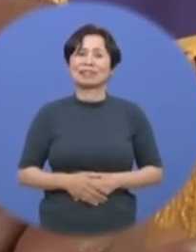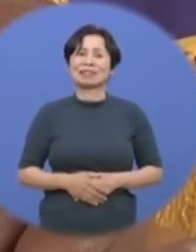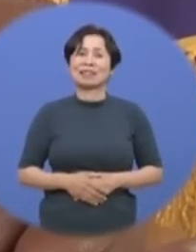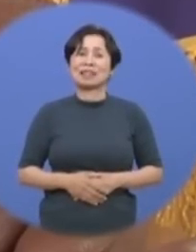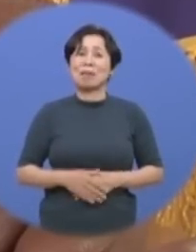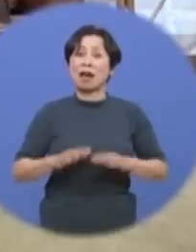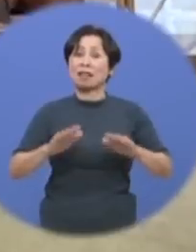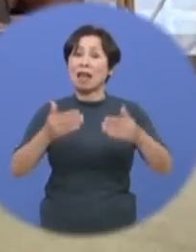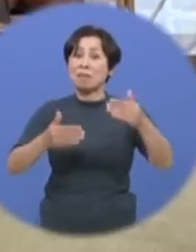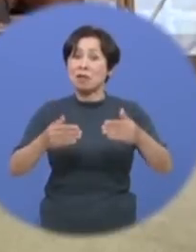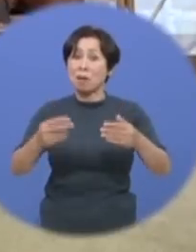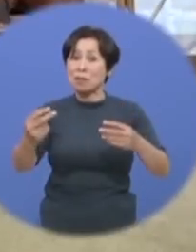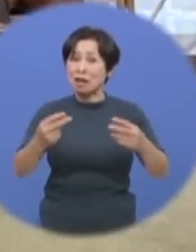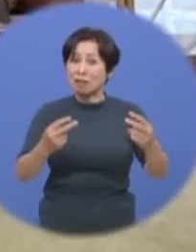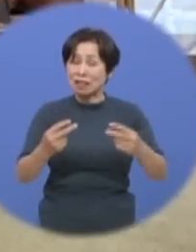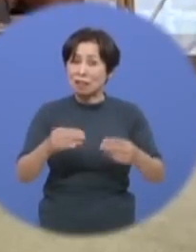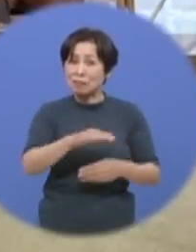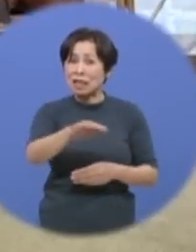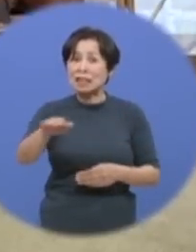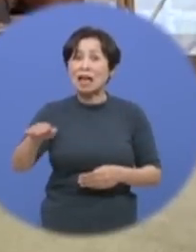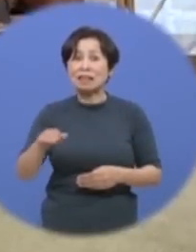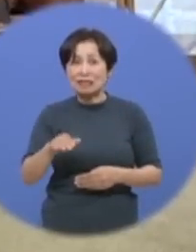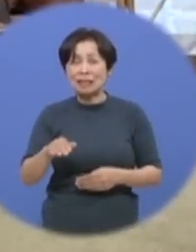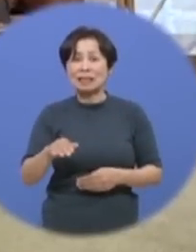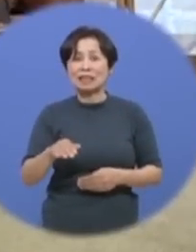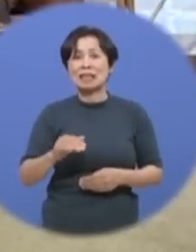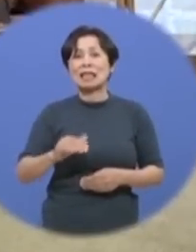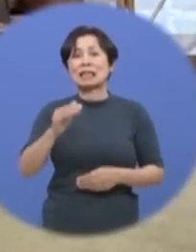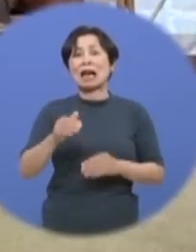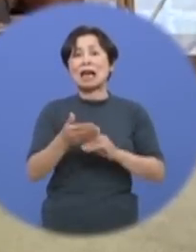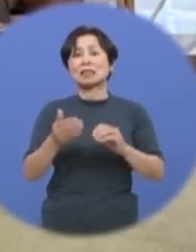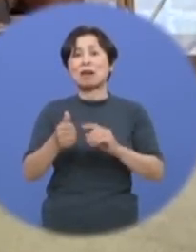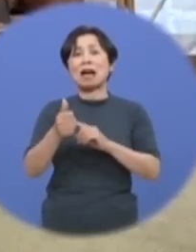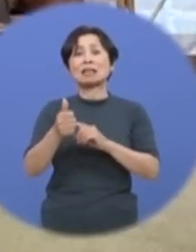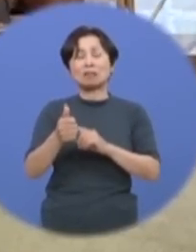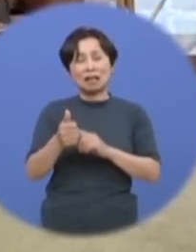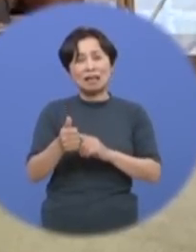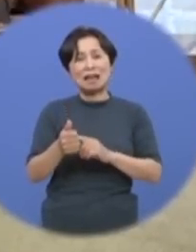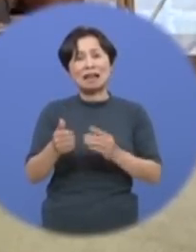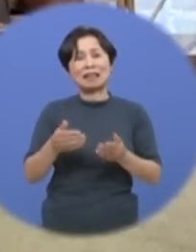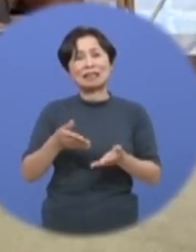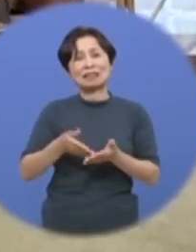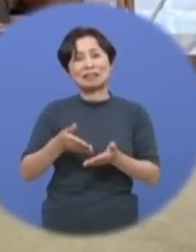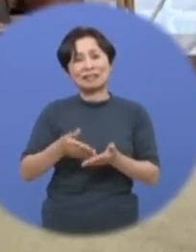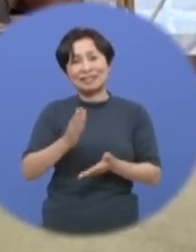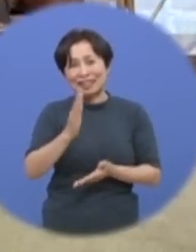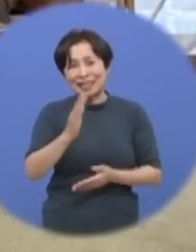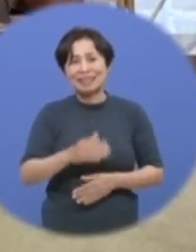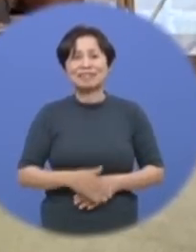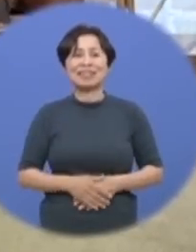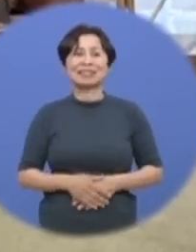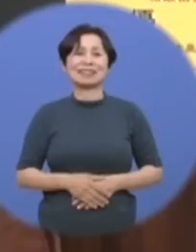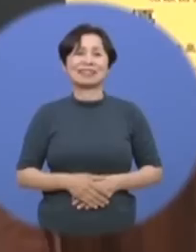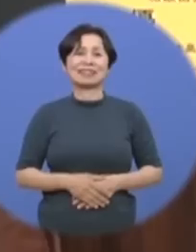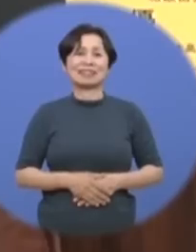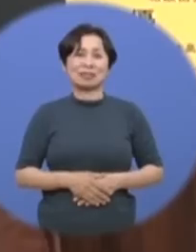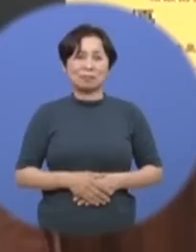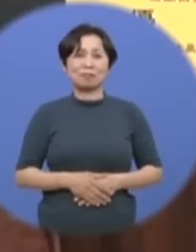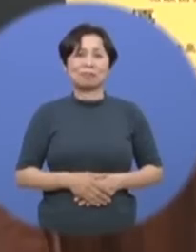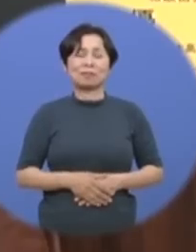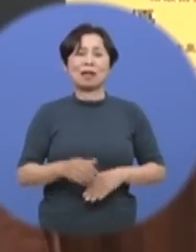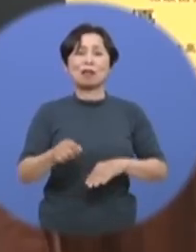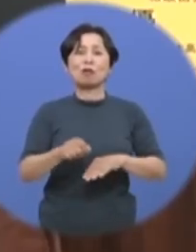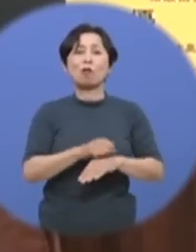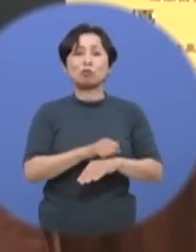をご覧の皆様にもぜひあの高島さんから最後にメッセージをいただけたらと思うんですけれどもいかがでしょうか特に